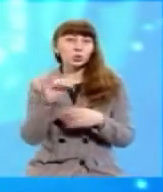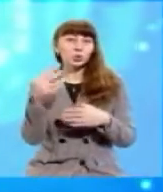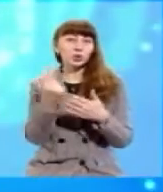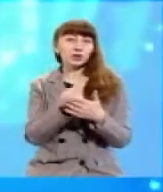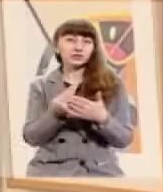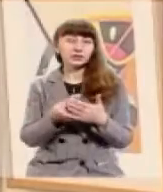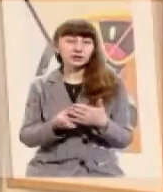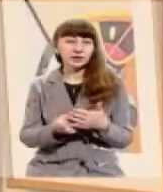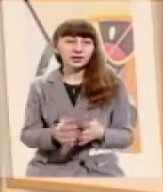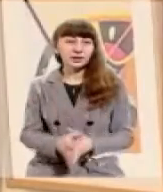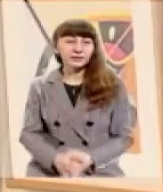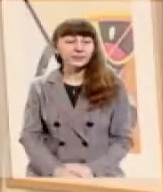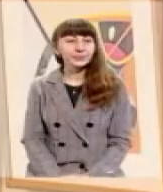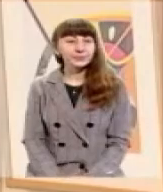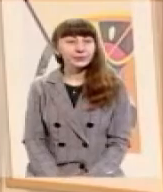группа.